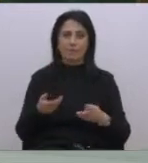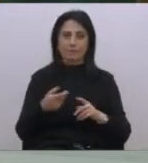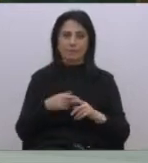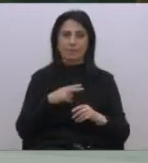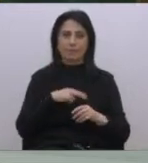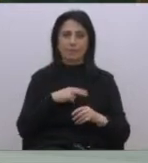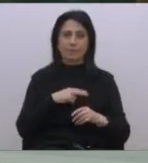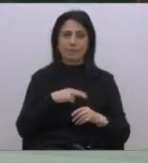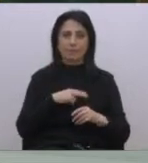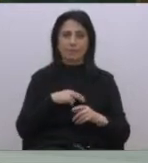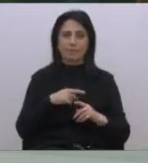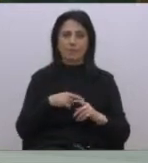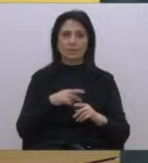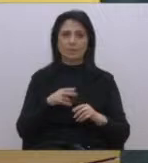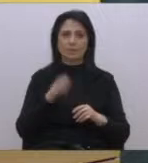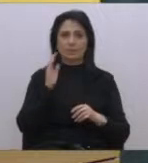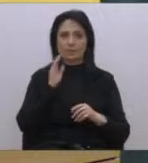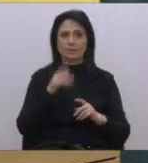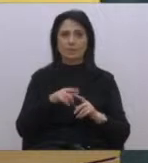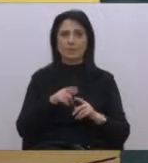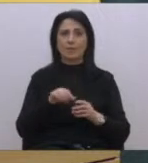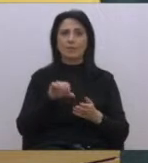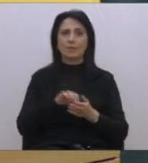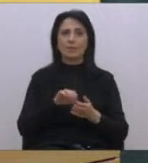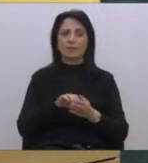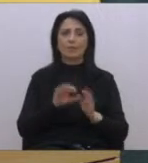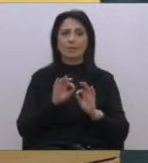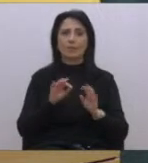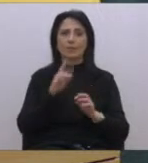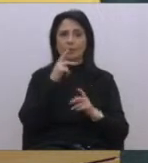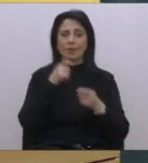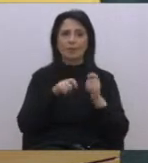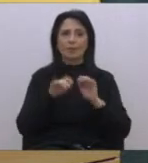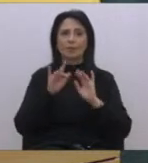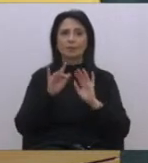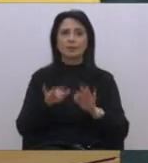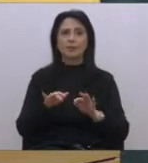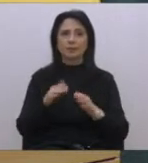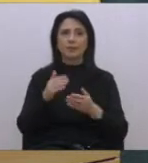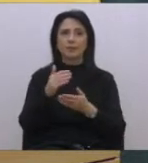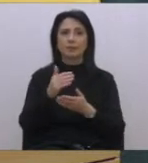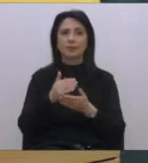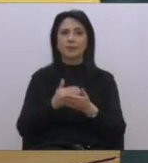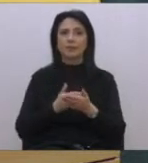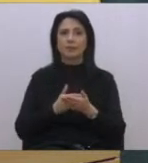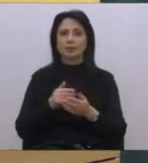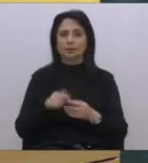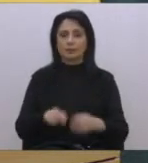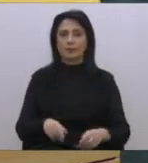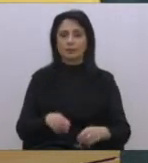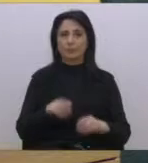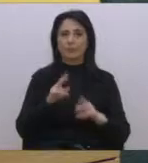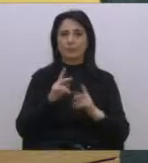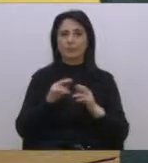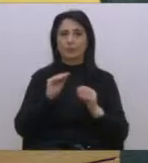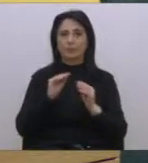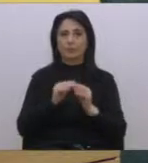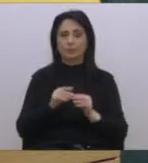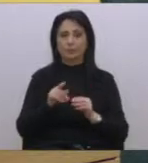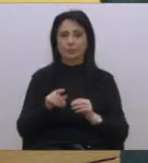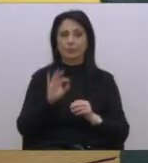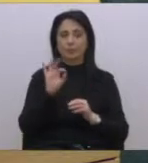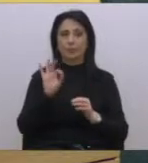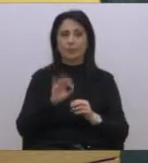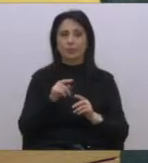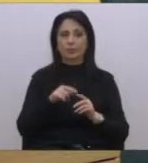Parlamentul Europei, mesam emosmenistuis, armogidgenț, amisia de farmaceutul, sakmen, mesam sakatul, scanuși, cele bișetani stau baze